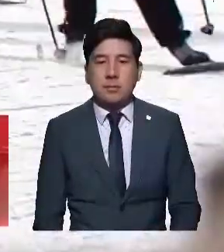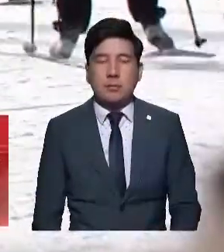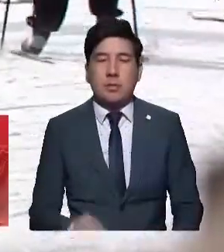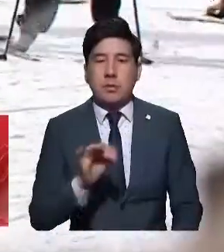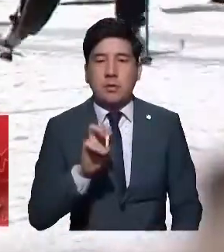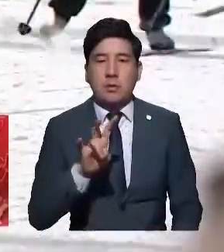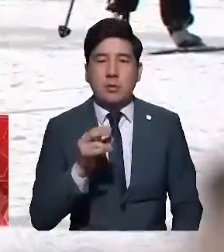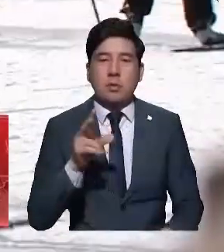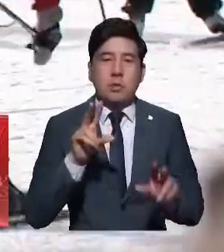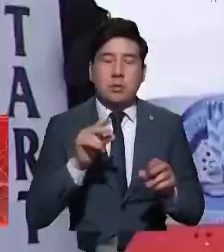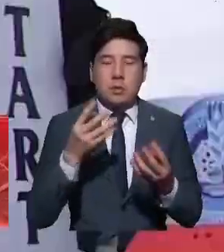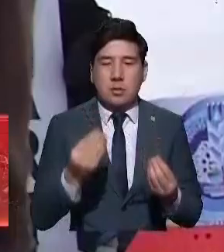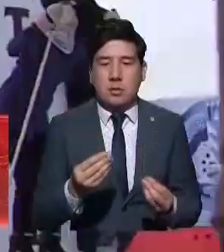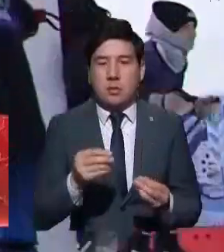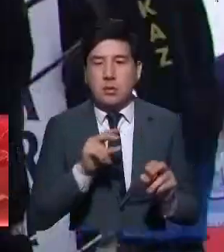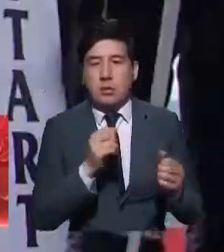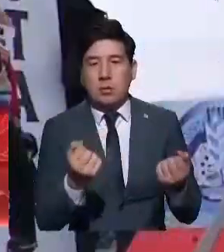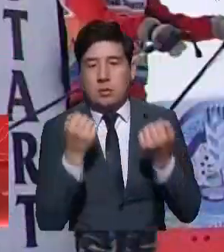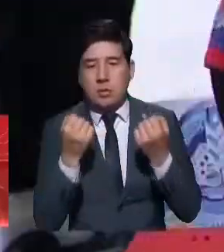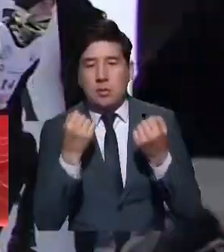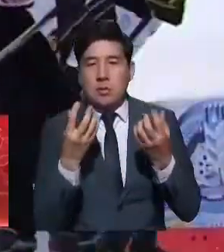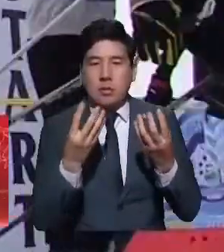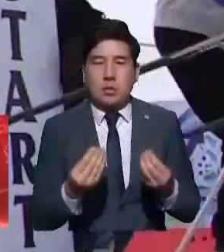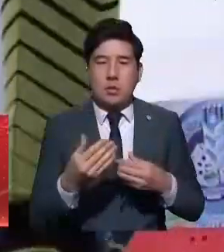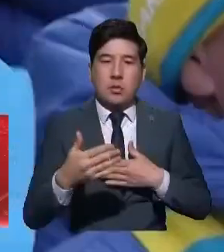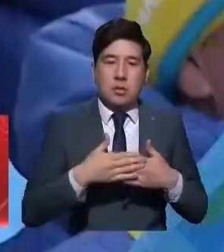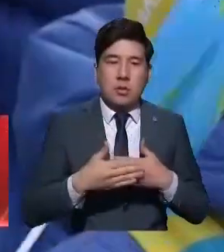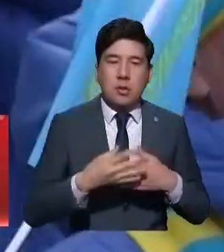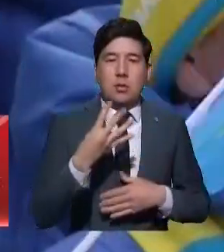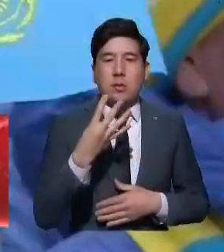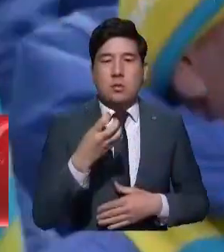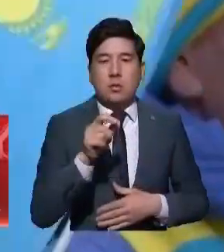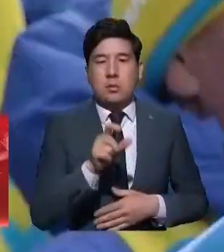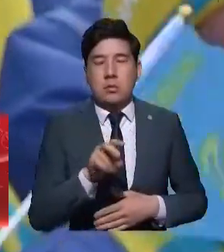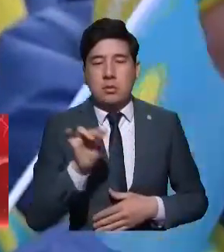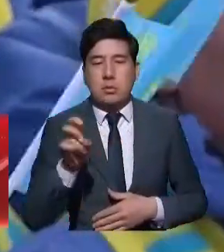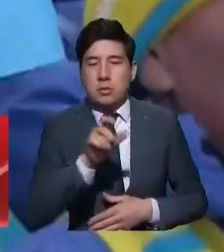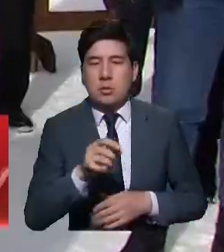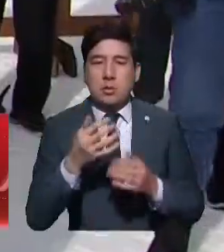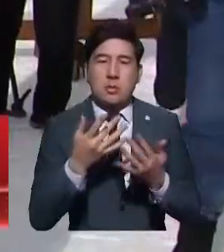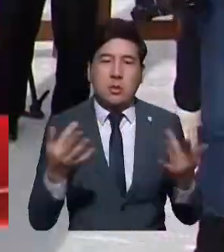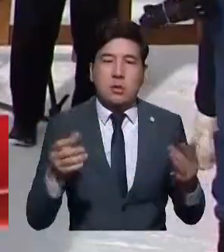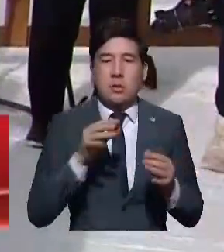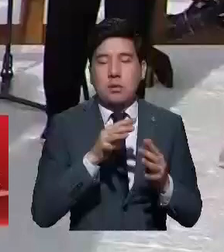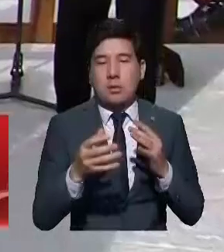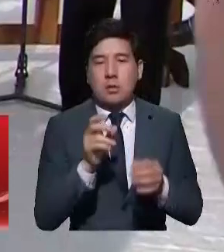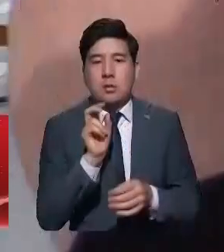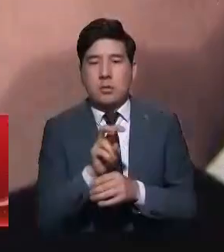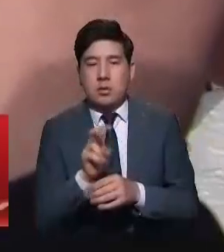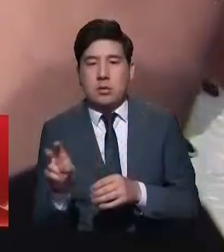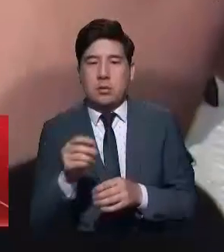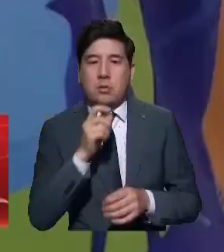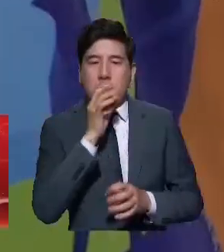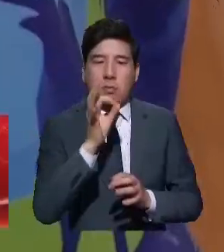Юбилейную дату отметили лыжным забегом. В спортивном мероприятии приняли участие более 400 человек из разных уголков страны. На финише участникам